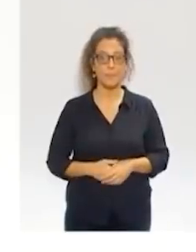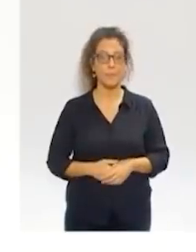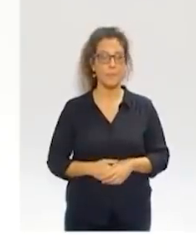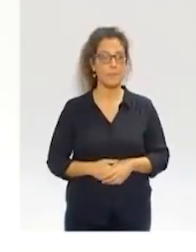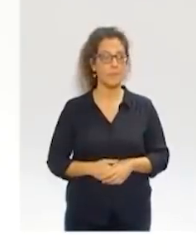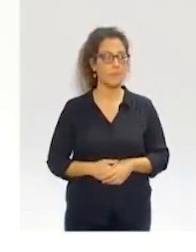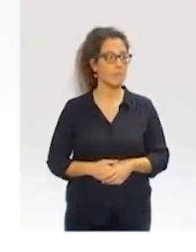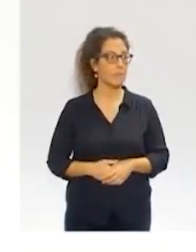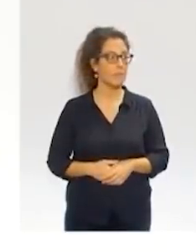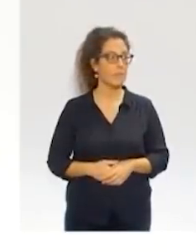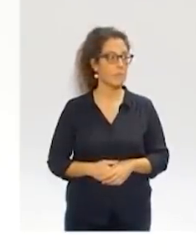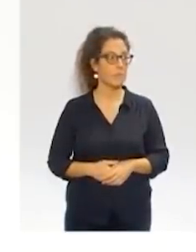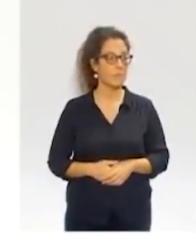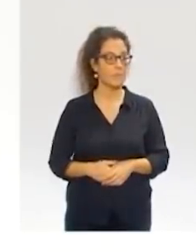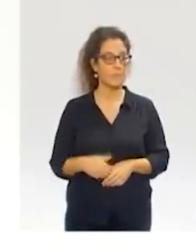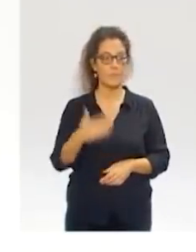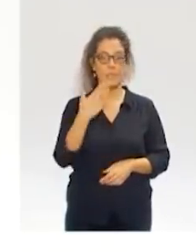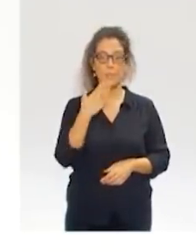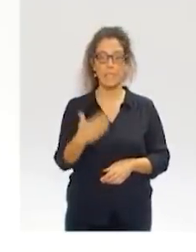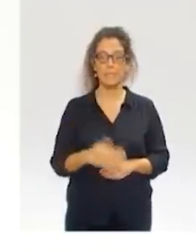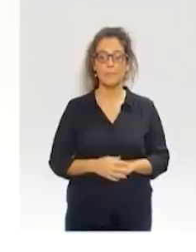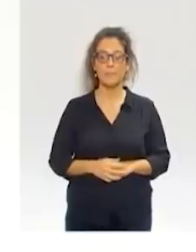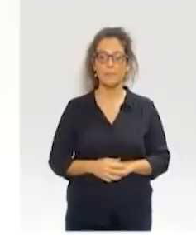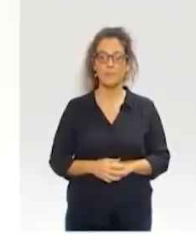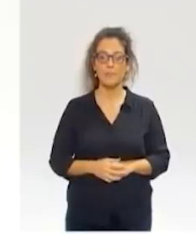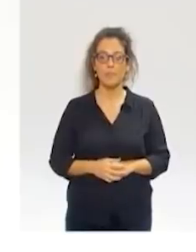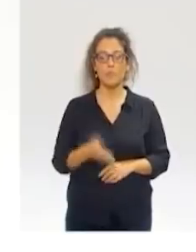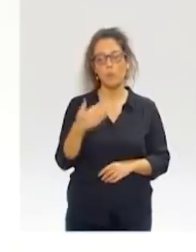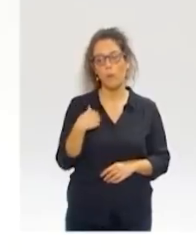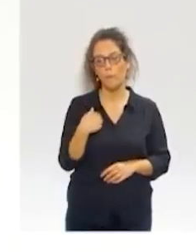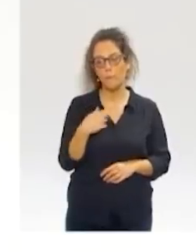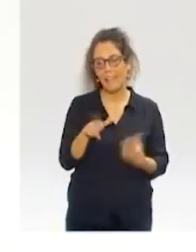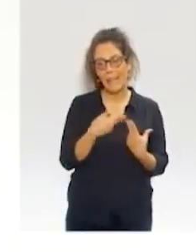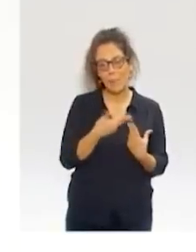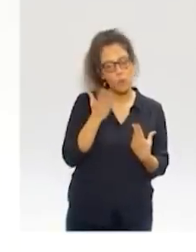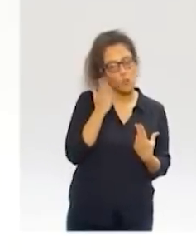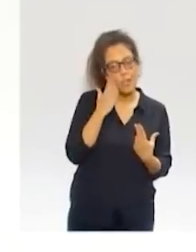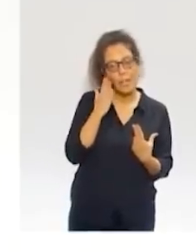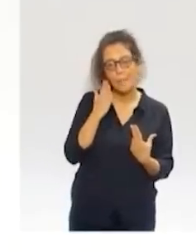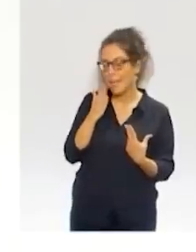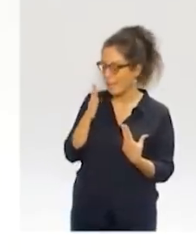Bon, alors, je connais la réponse. Je vais faire venir mise à culture pour vous répondre